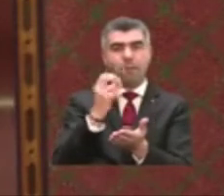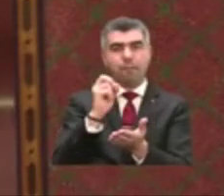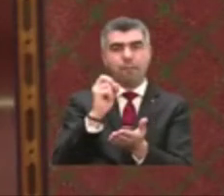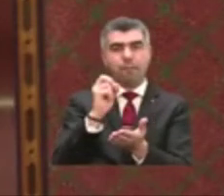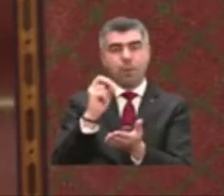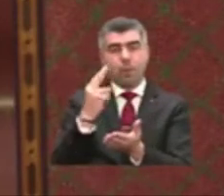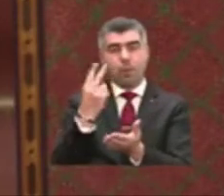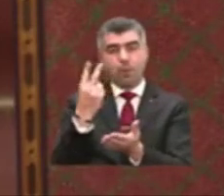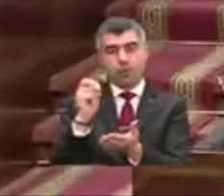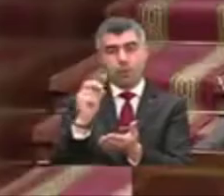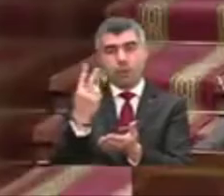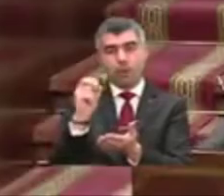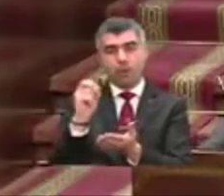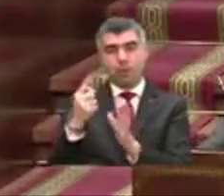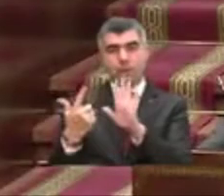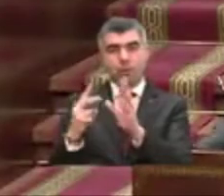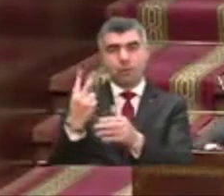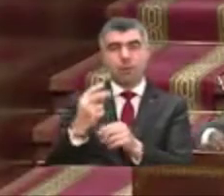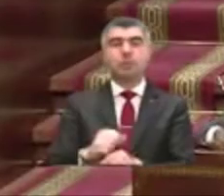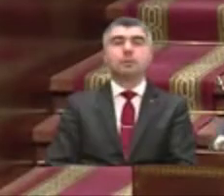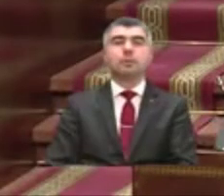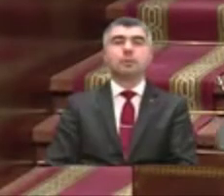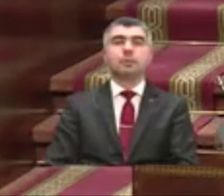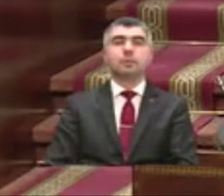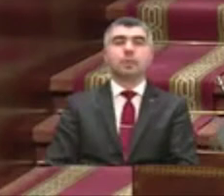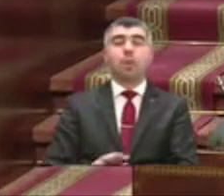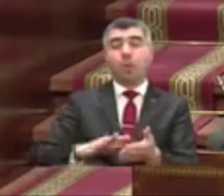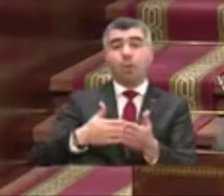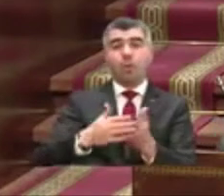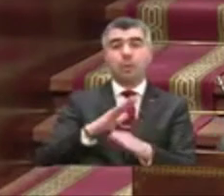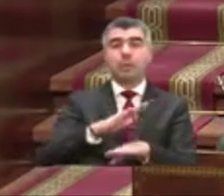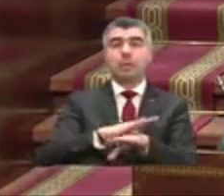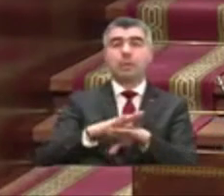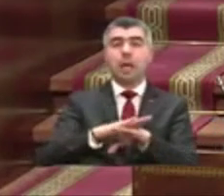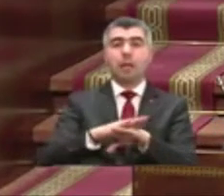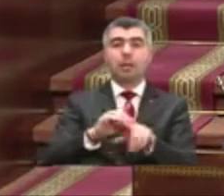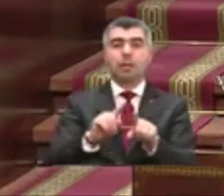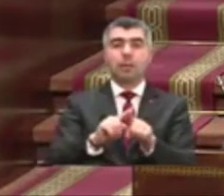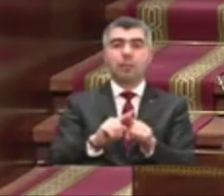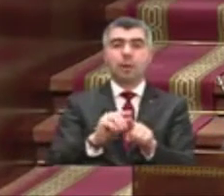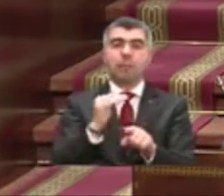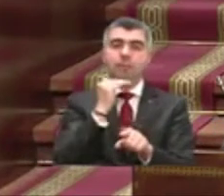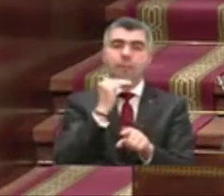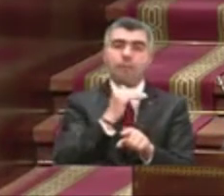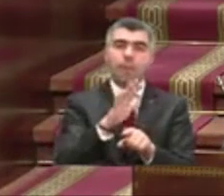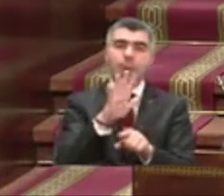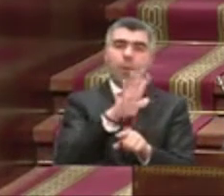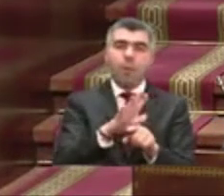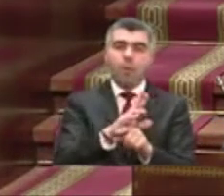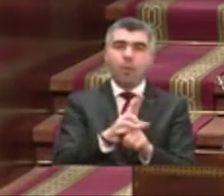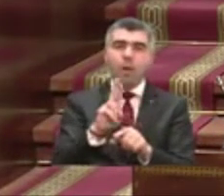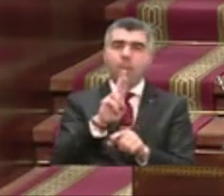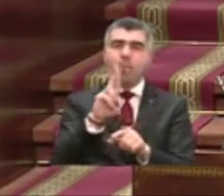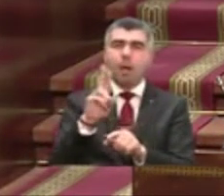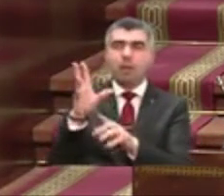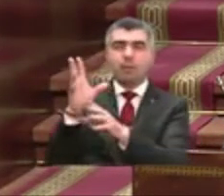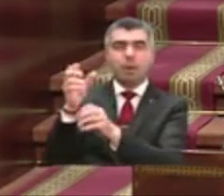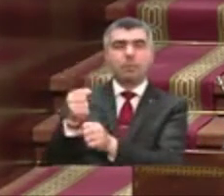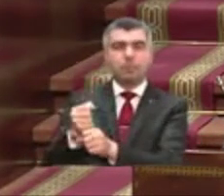2027. البرنامج الذي يندرج في إطار السياسة الاستباقية التي نهجها جلالة الملك حفظه